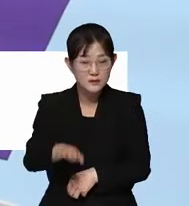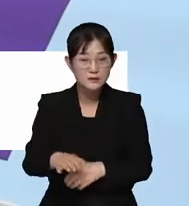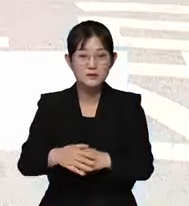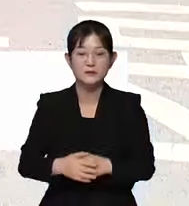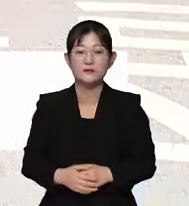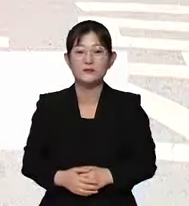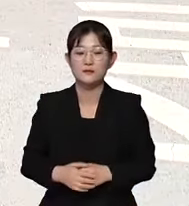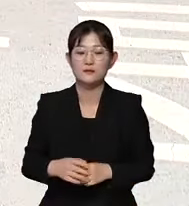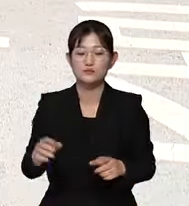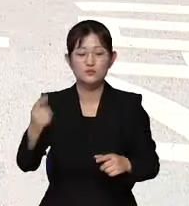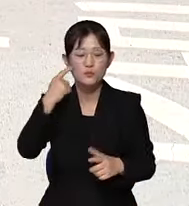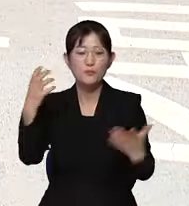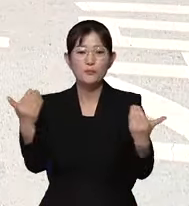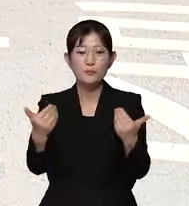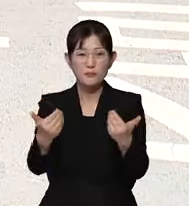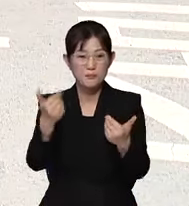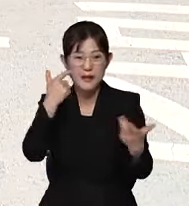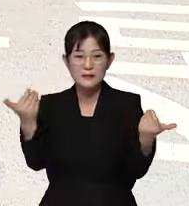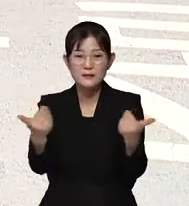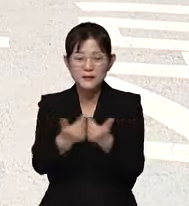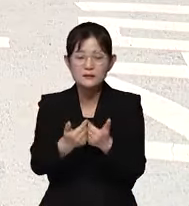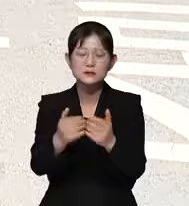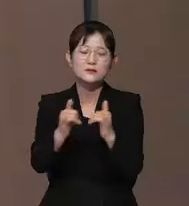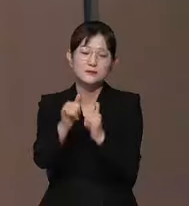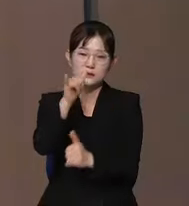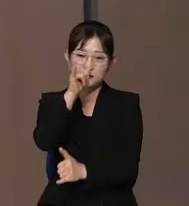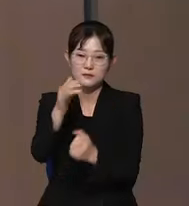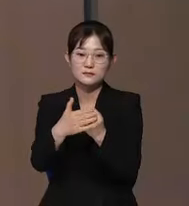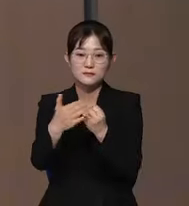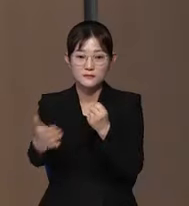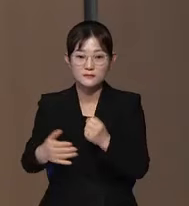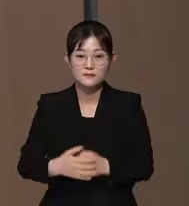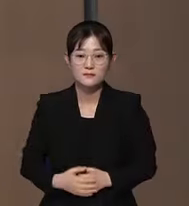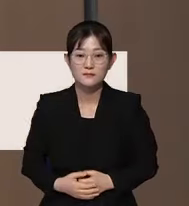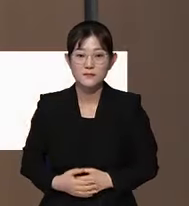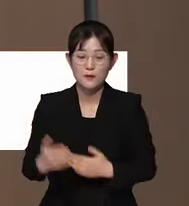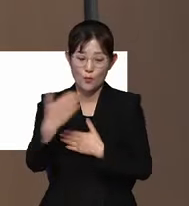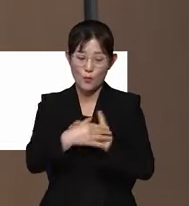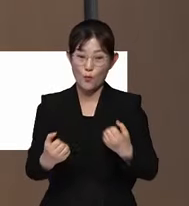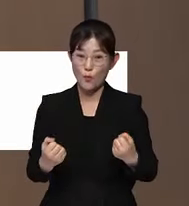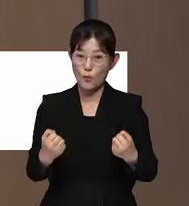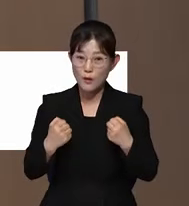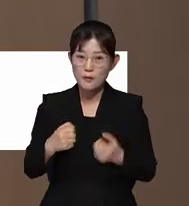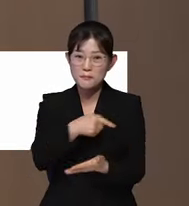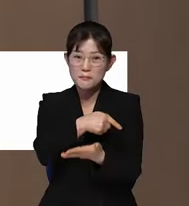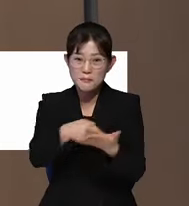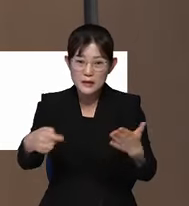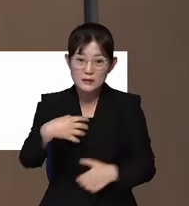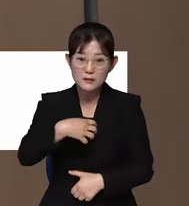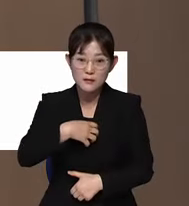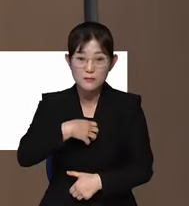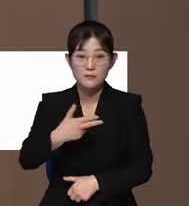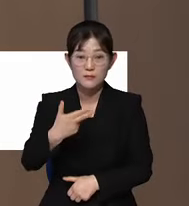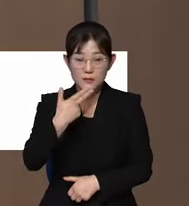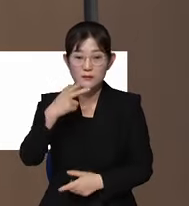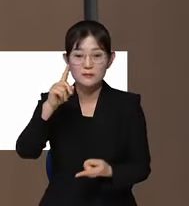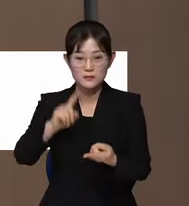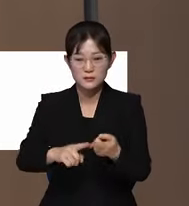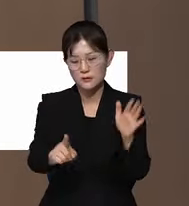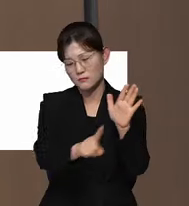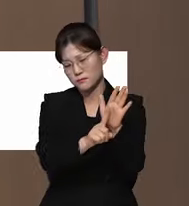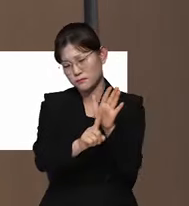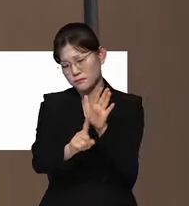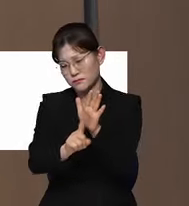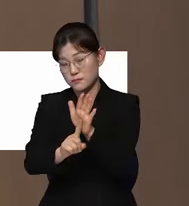갖췄지만 동의하지 않는 주민들이 있기 때문입니다. 주민 건강에 영향을 많이 끼친다거나 그러지는 않다는 건 어느 정도